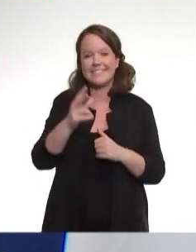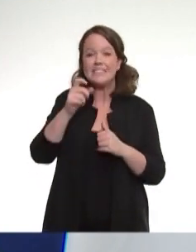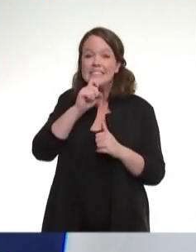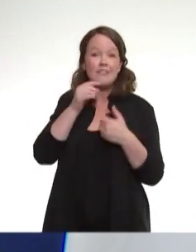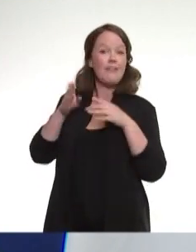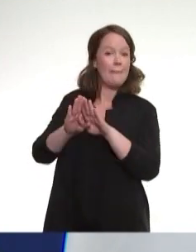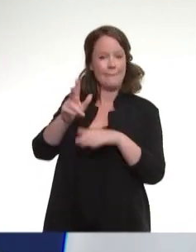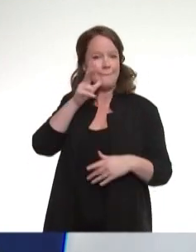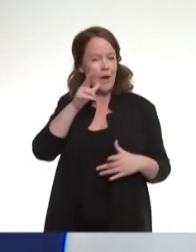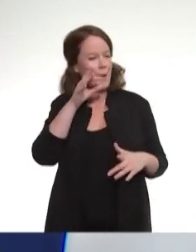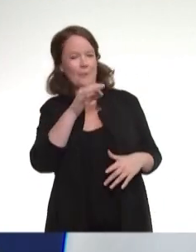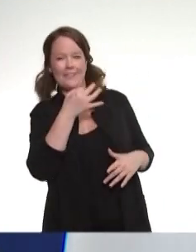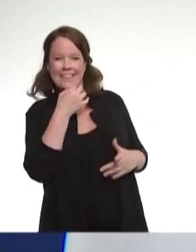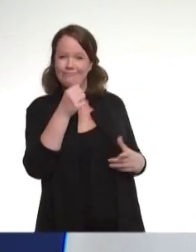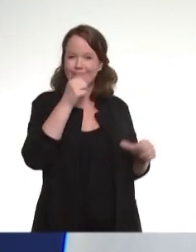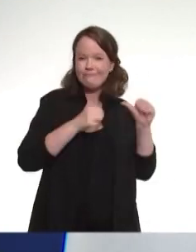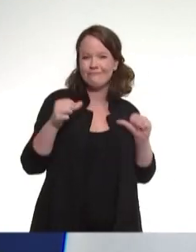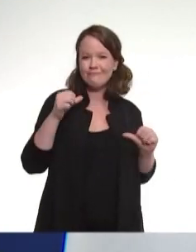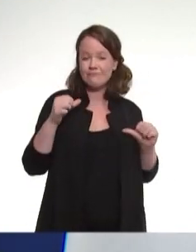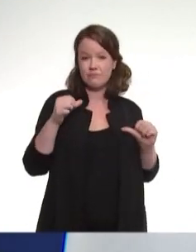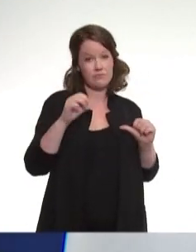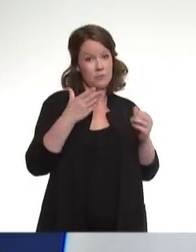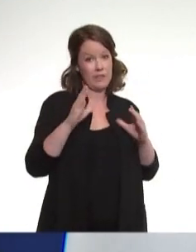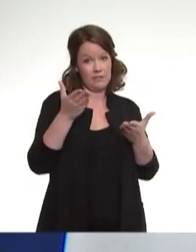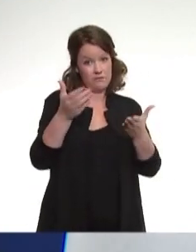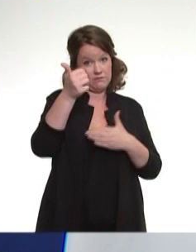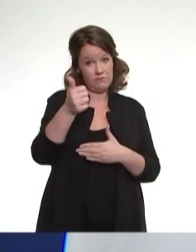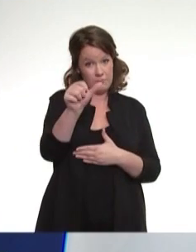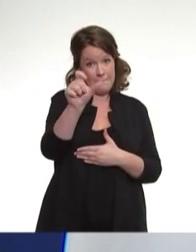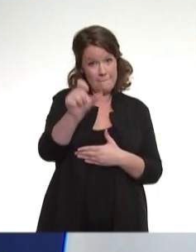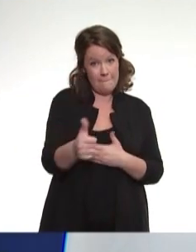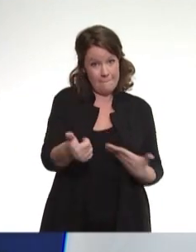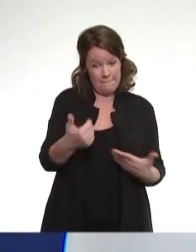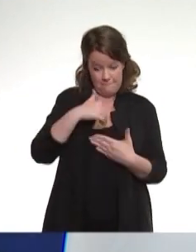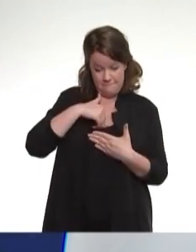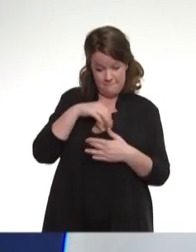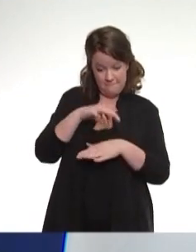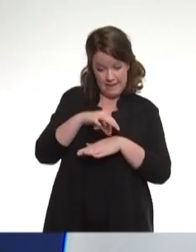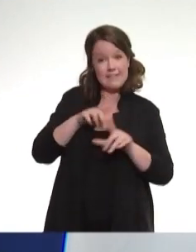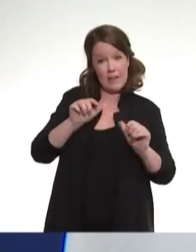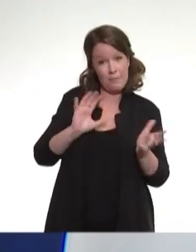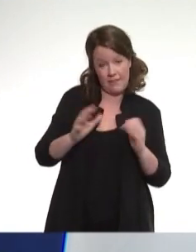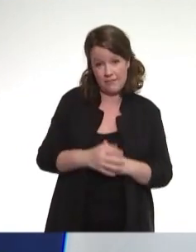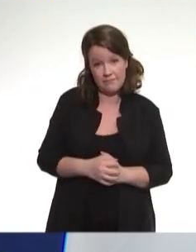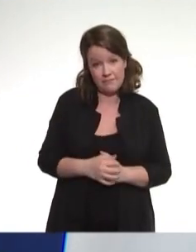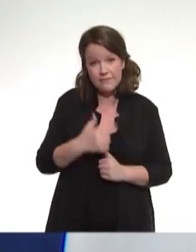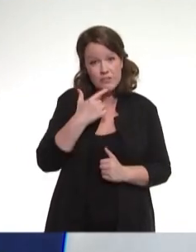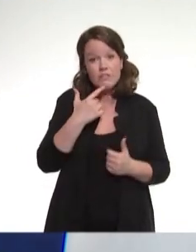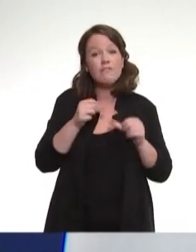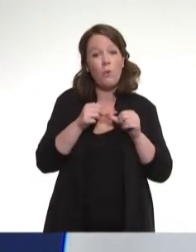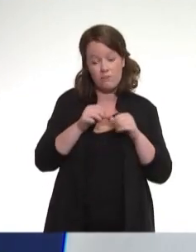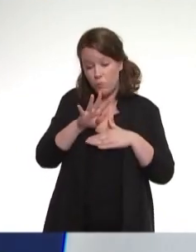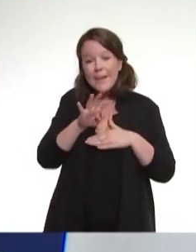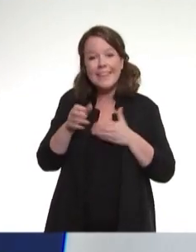et bien vous pouvez être aujourd'hui contagieux sans le savoir peut-être ce week-end à les rendre visite un de vos proches